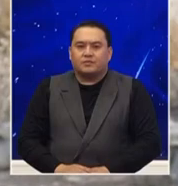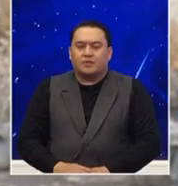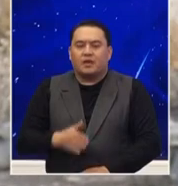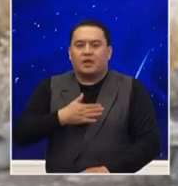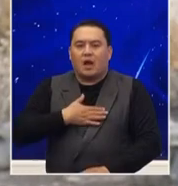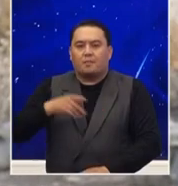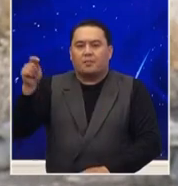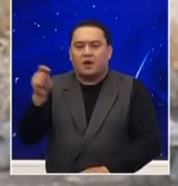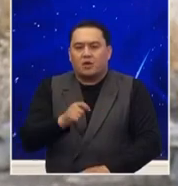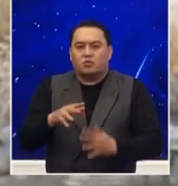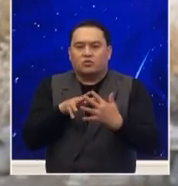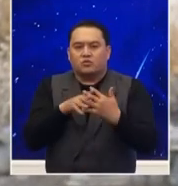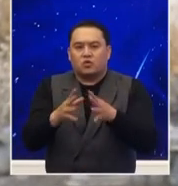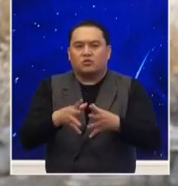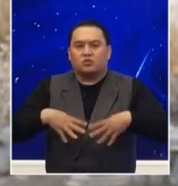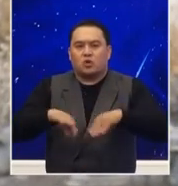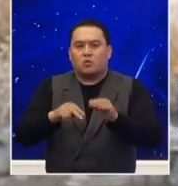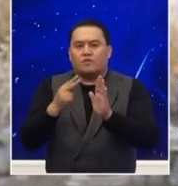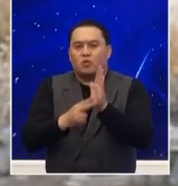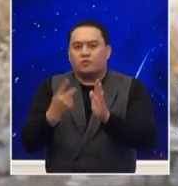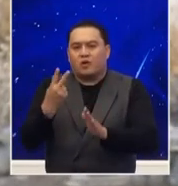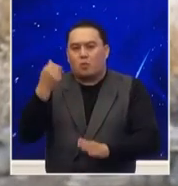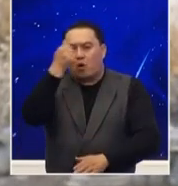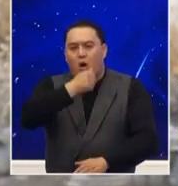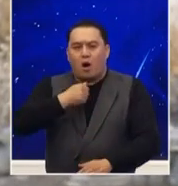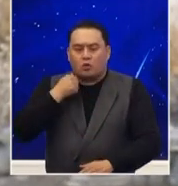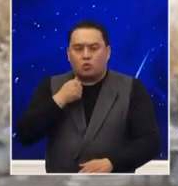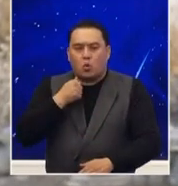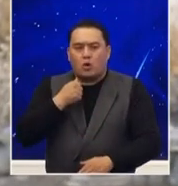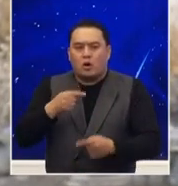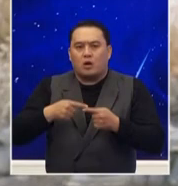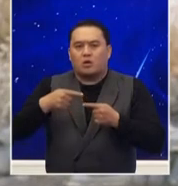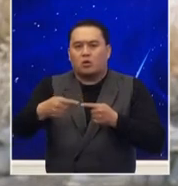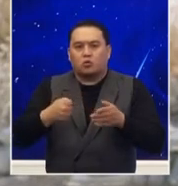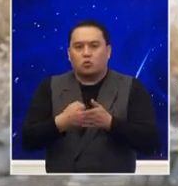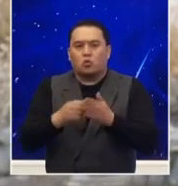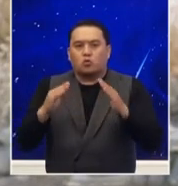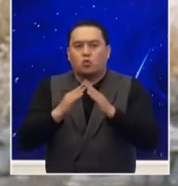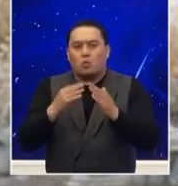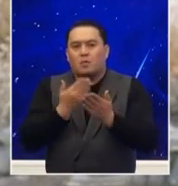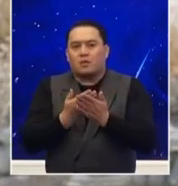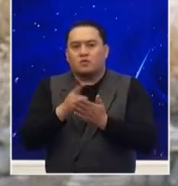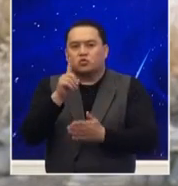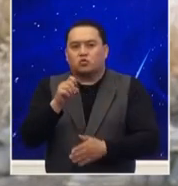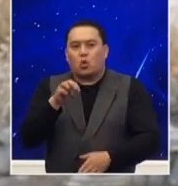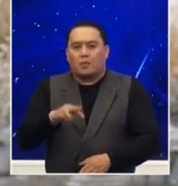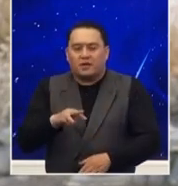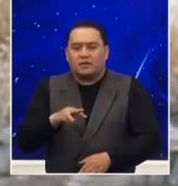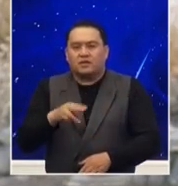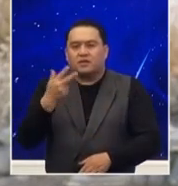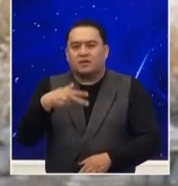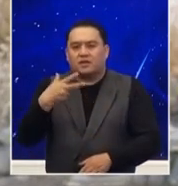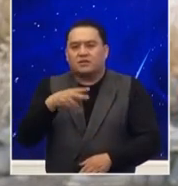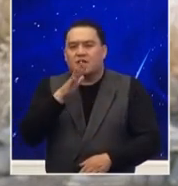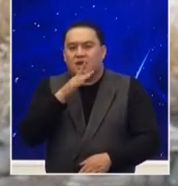Когда я только переехал сюда с семьей в 1982 году, расстояние от берега до дома было примерно 100 метров. За 30 с